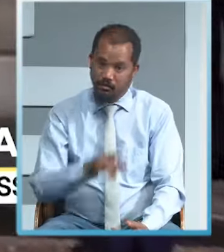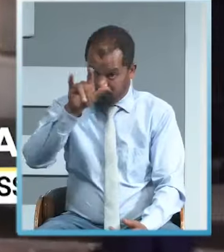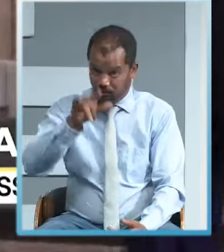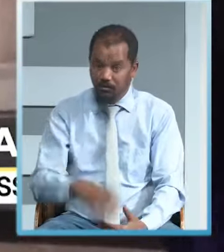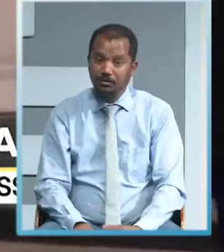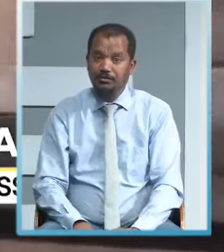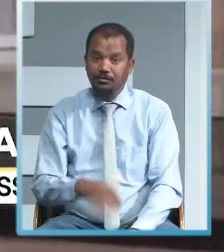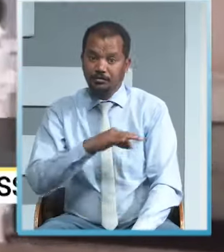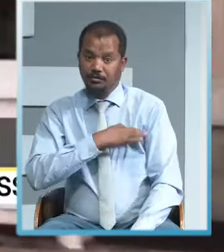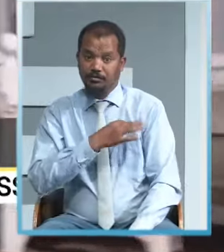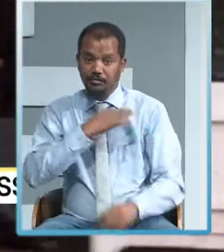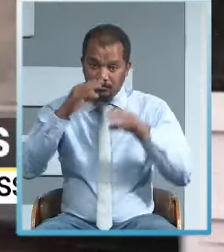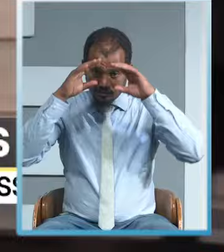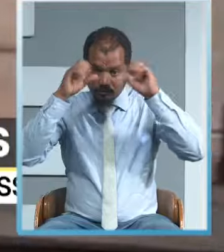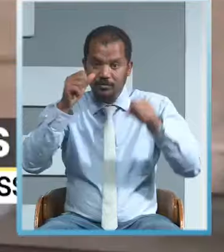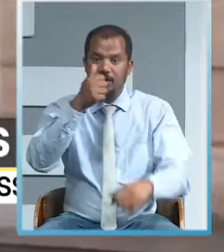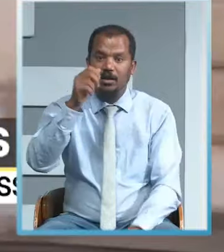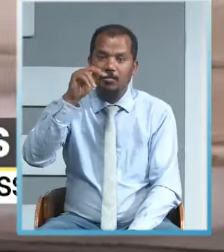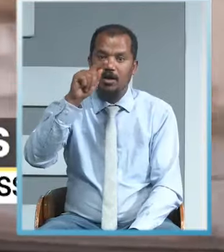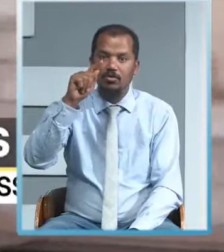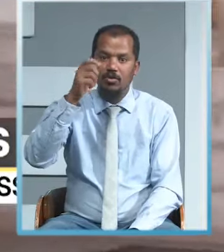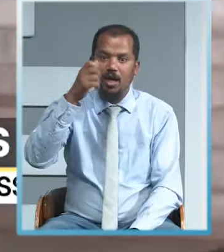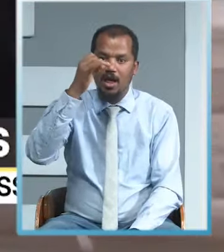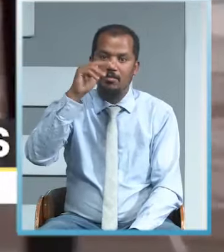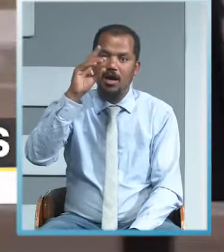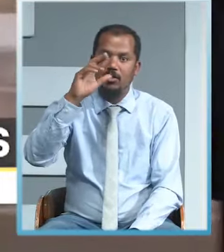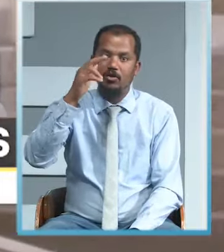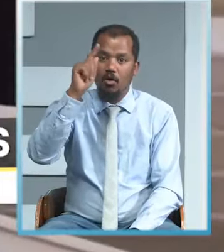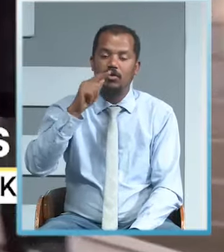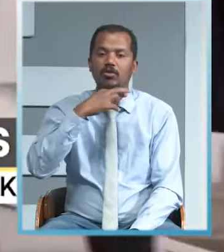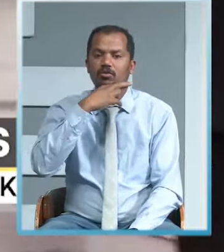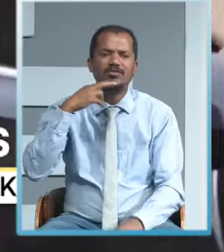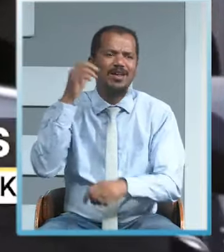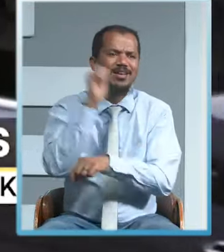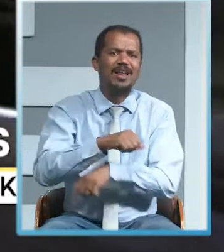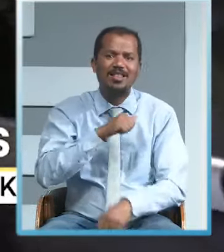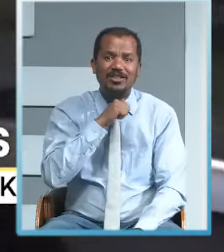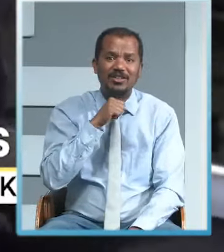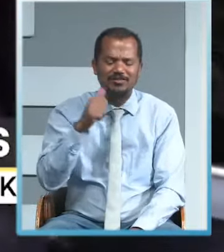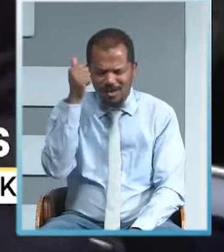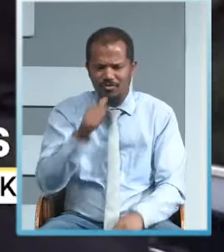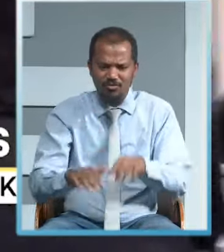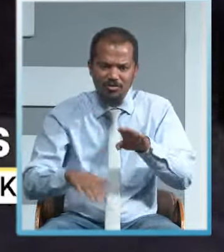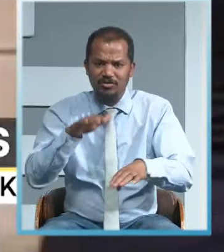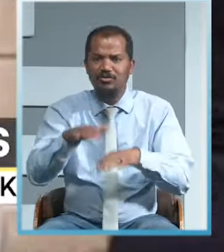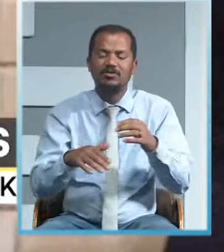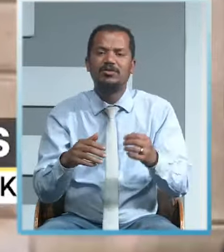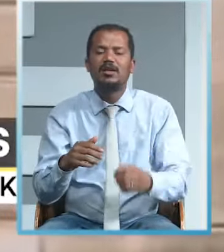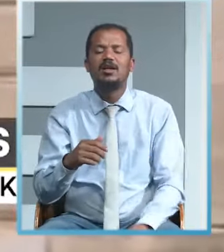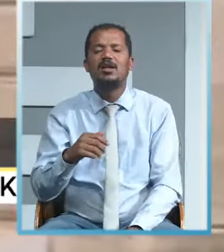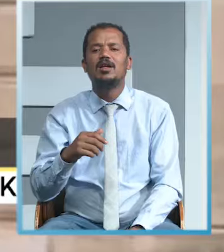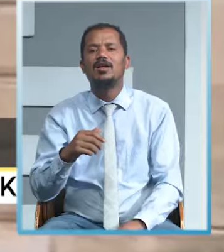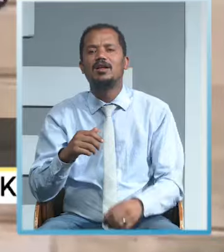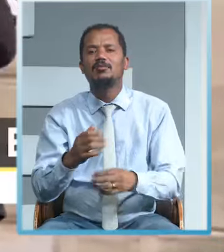ከውጭ የፈረንሳዩ ፕሬዝዳንት ኢማኑኤል ማክሮን ሩሲያ እንዳታሸንፍ የትኛውንም እርምጃ መውሰድ ይኖርብናል